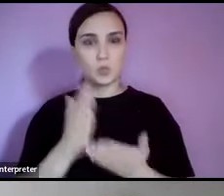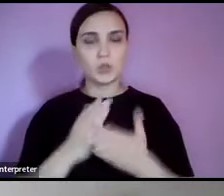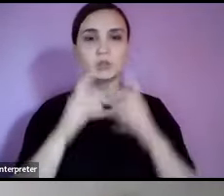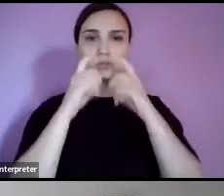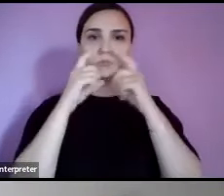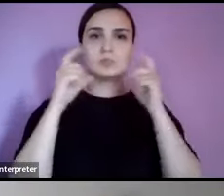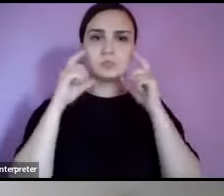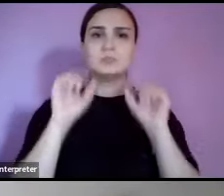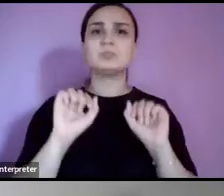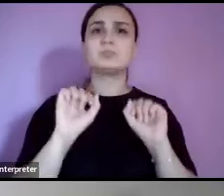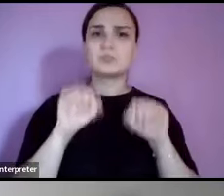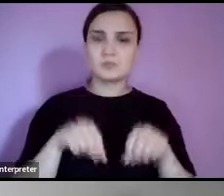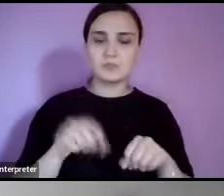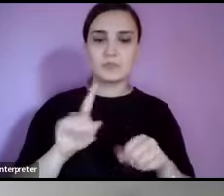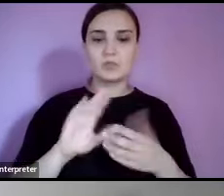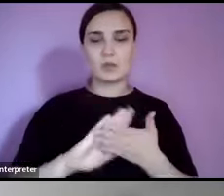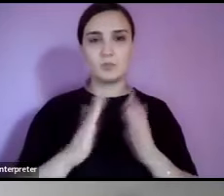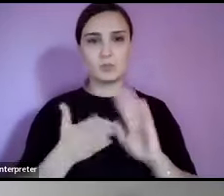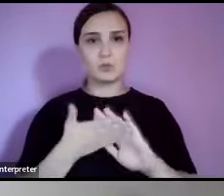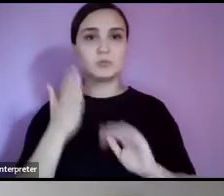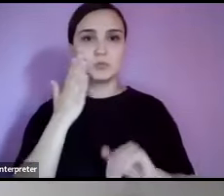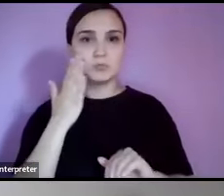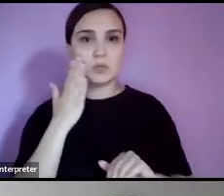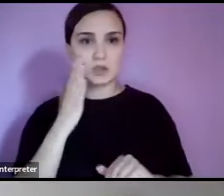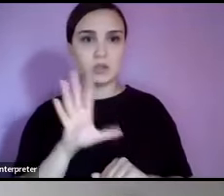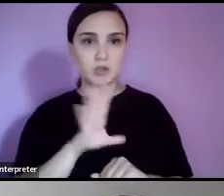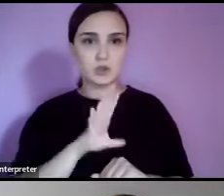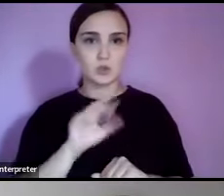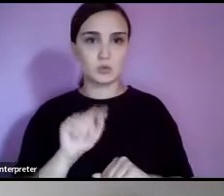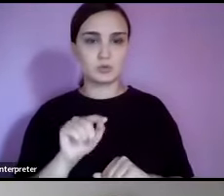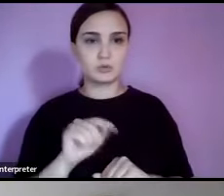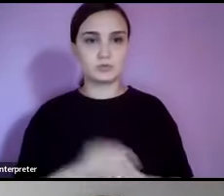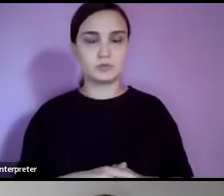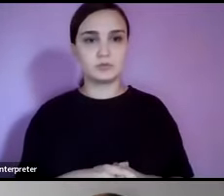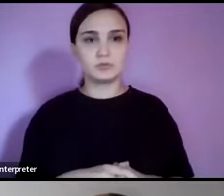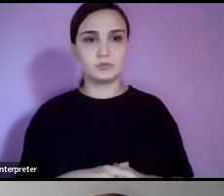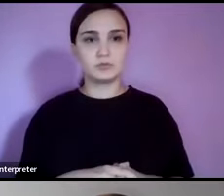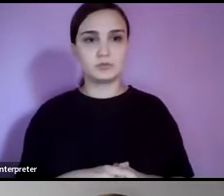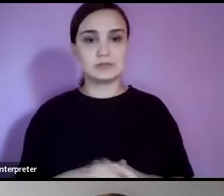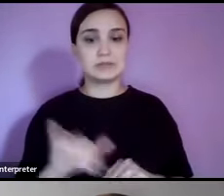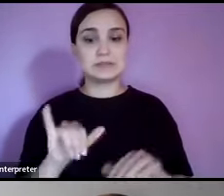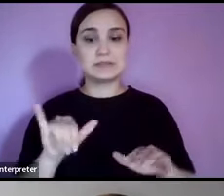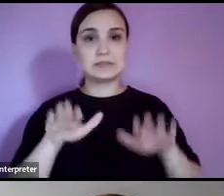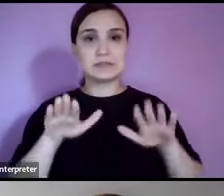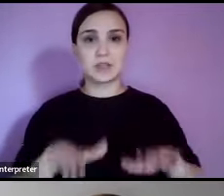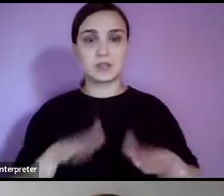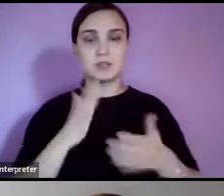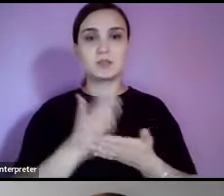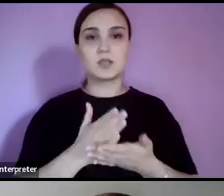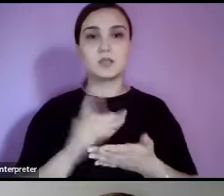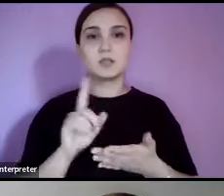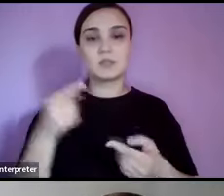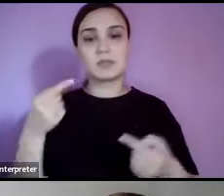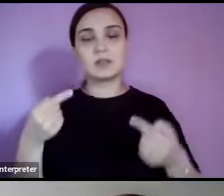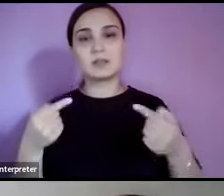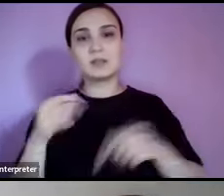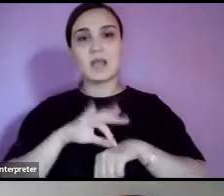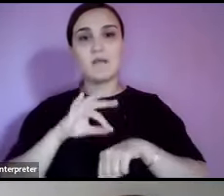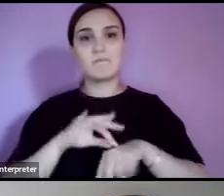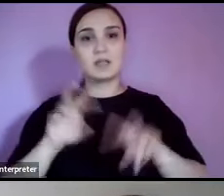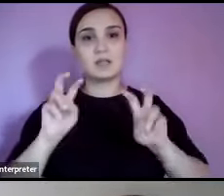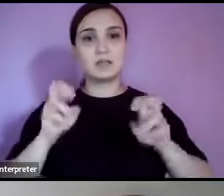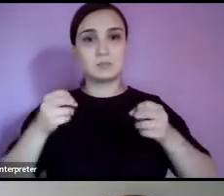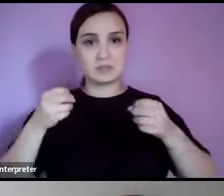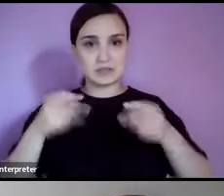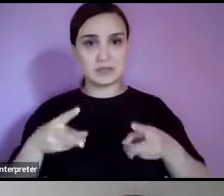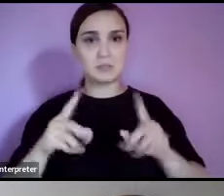შეიძლება გარკვეულ პირობებში მართლაც იყოს, ასე ვთქვათ, სადაც არის რაიმე დაავადების საფრთხე